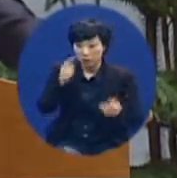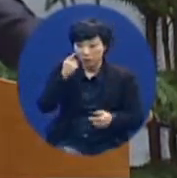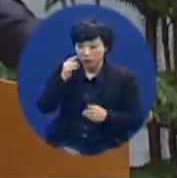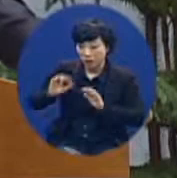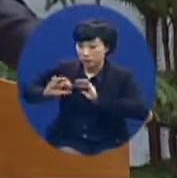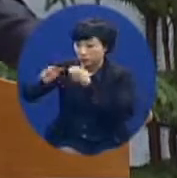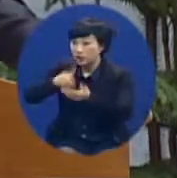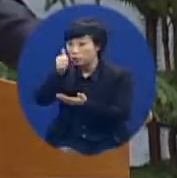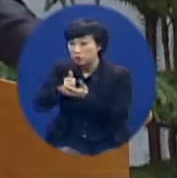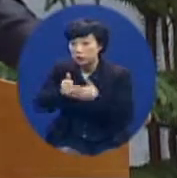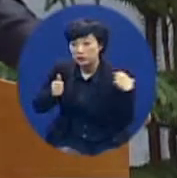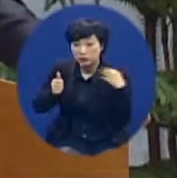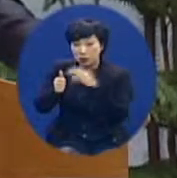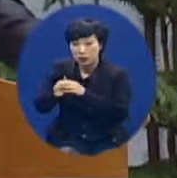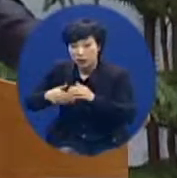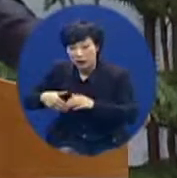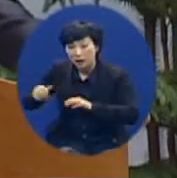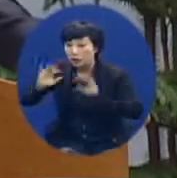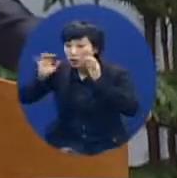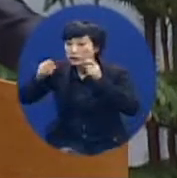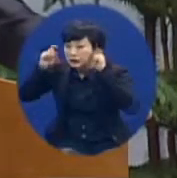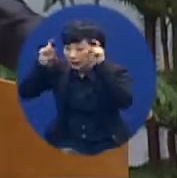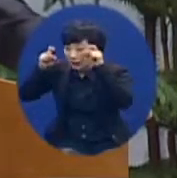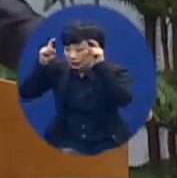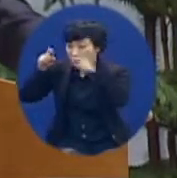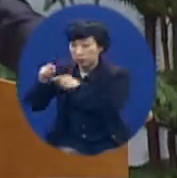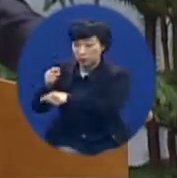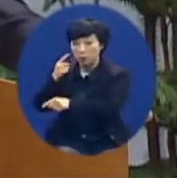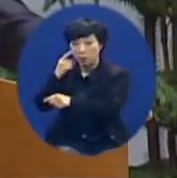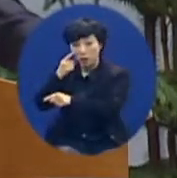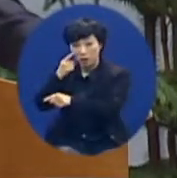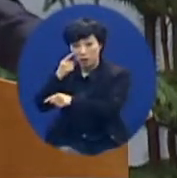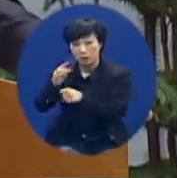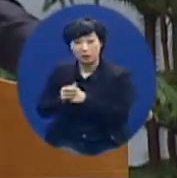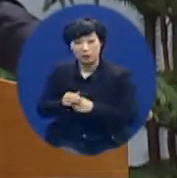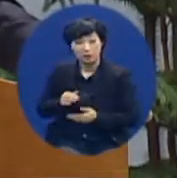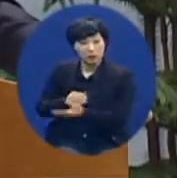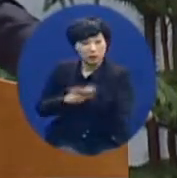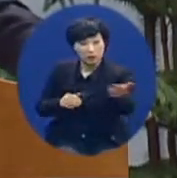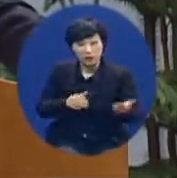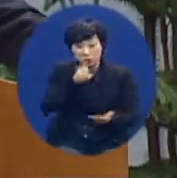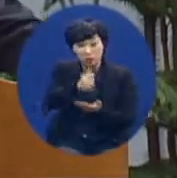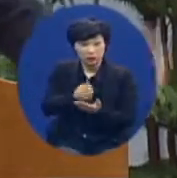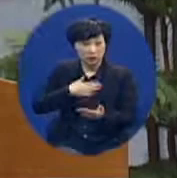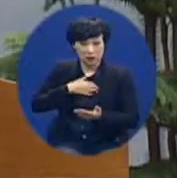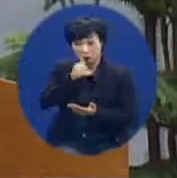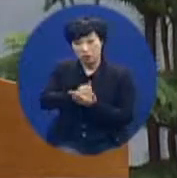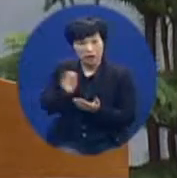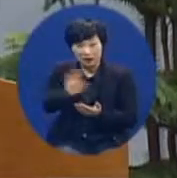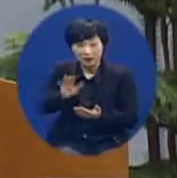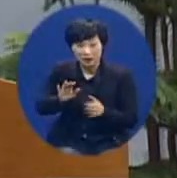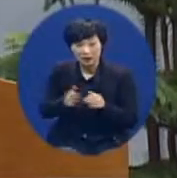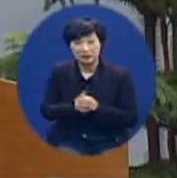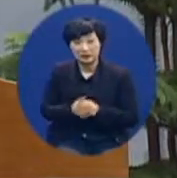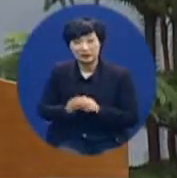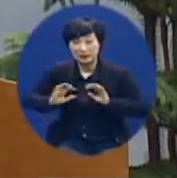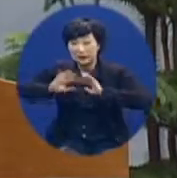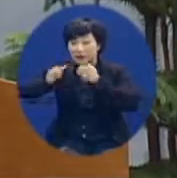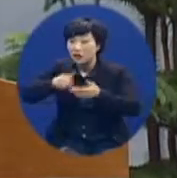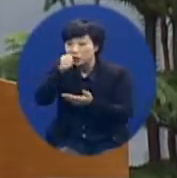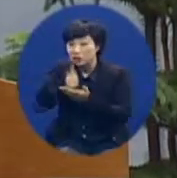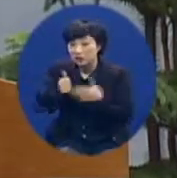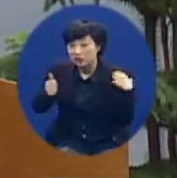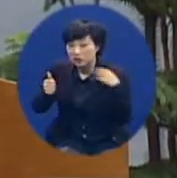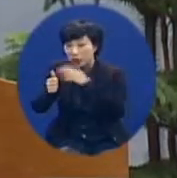세상죄를 지고가는 어린양이로다 내죄 내 죄라고 말하고 세상 죄를 지하는